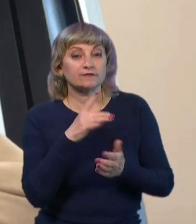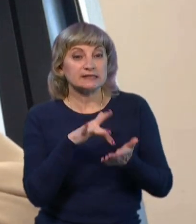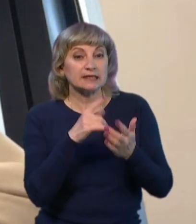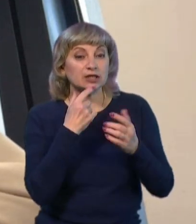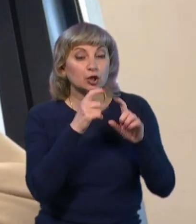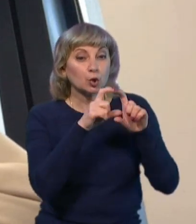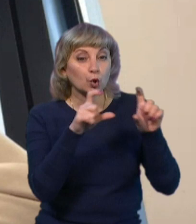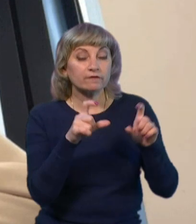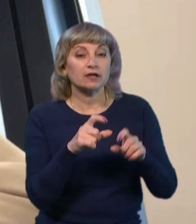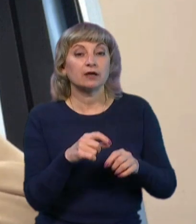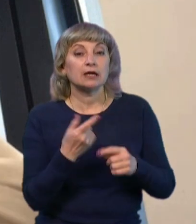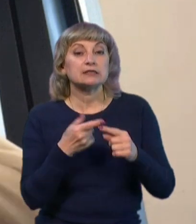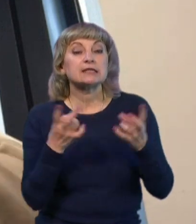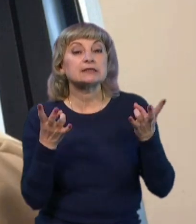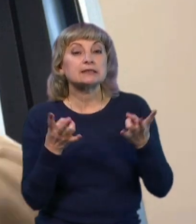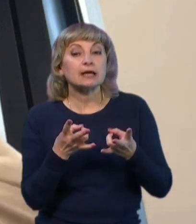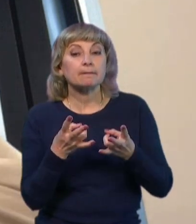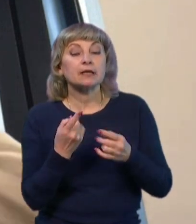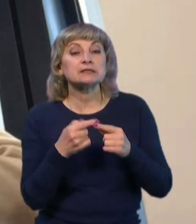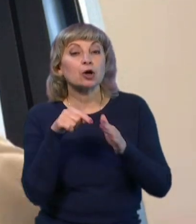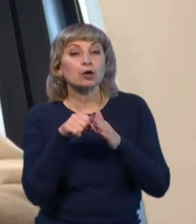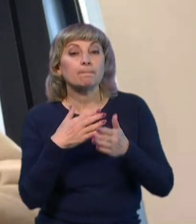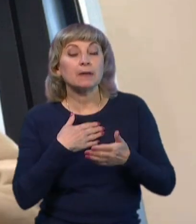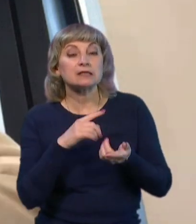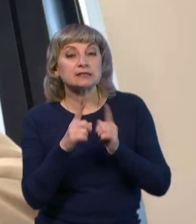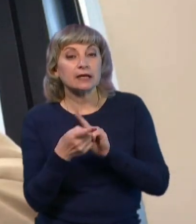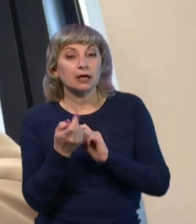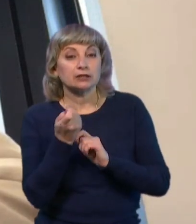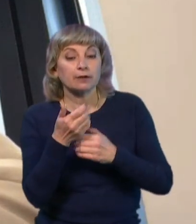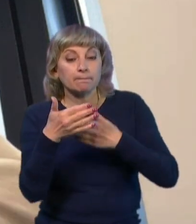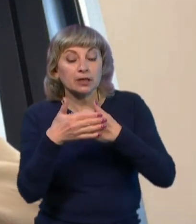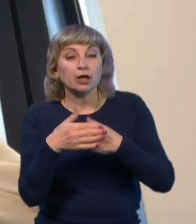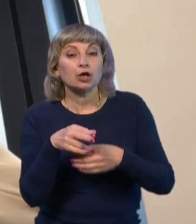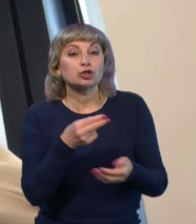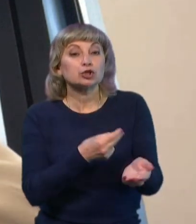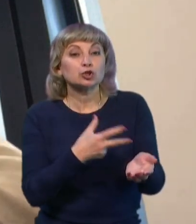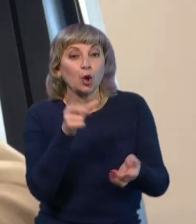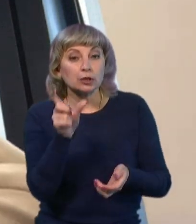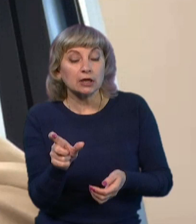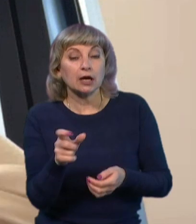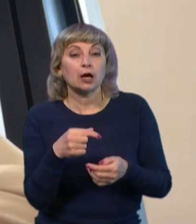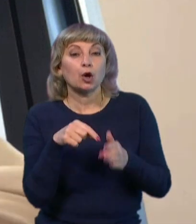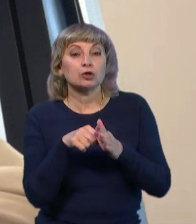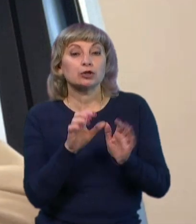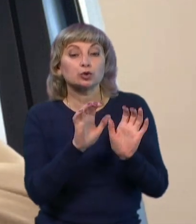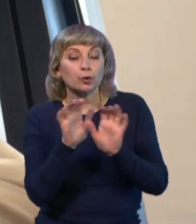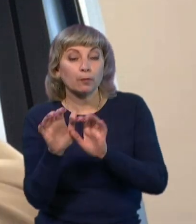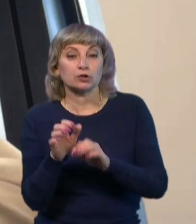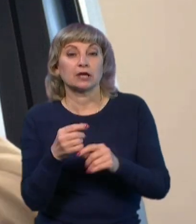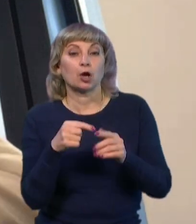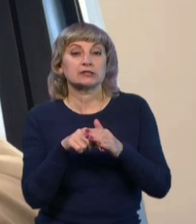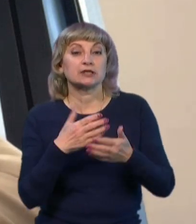адже це означає, ми стаємо трішечки ближчими до донора. Це означає турбота. Це означає,